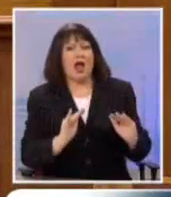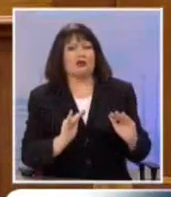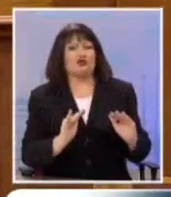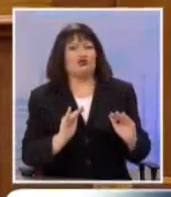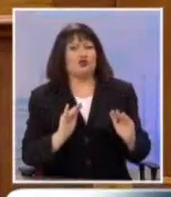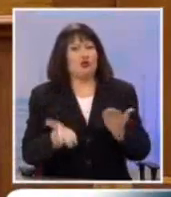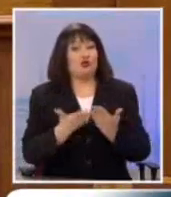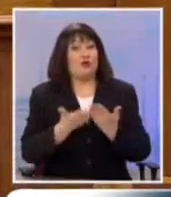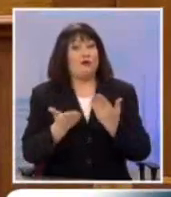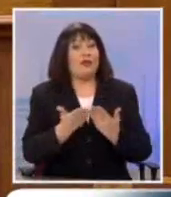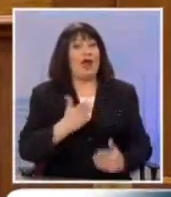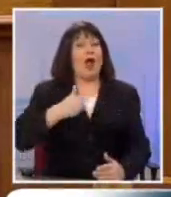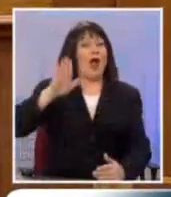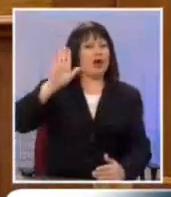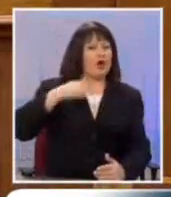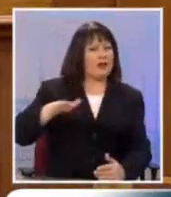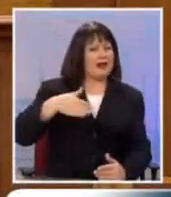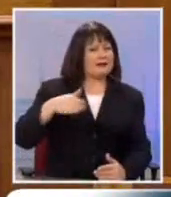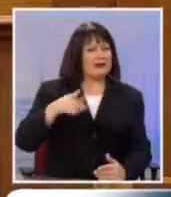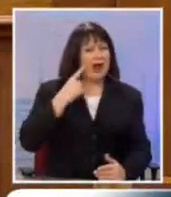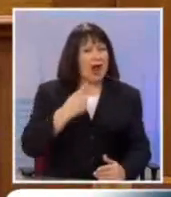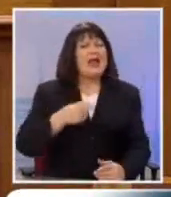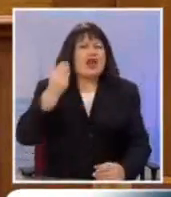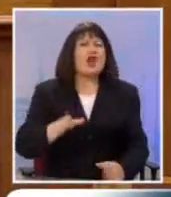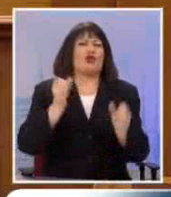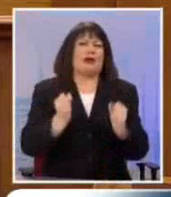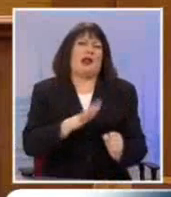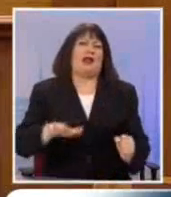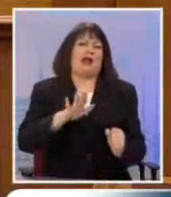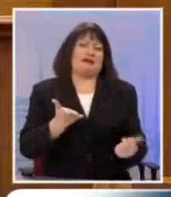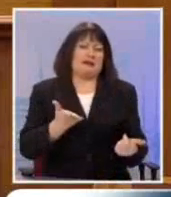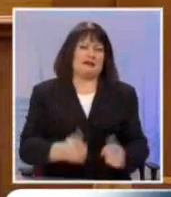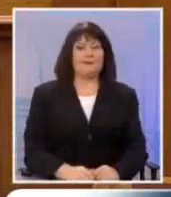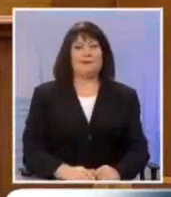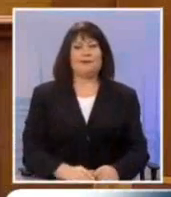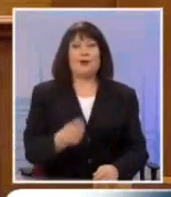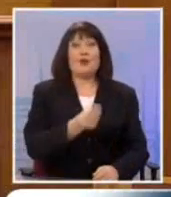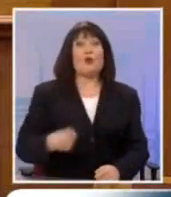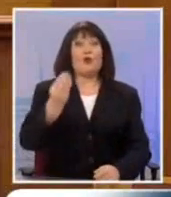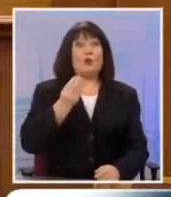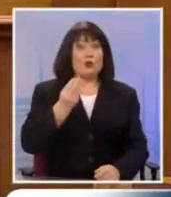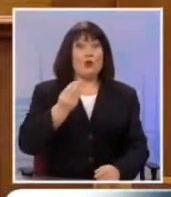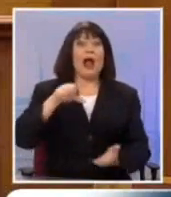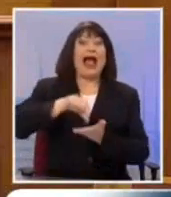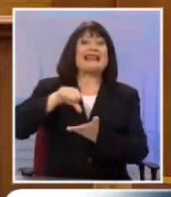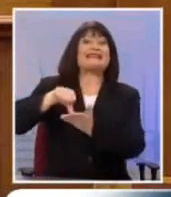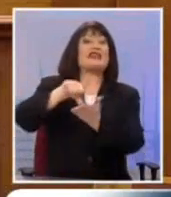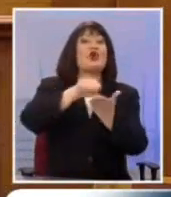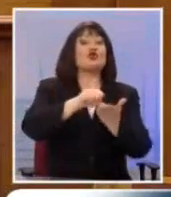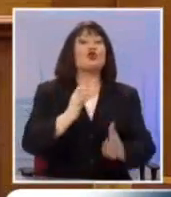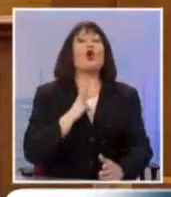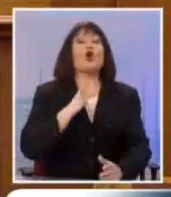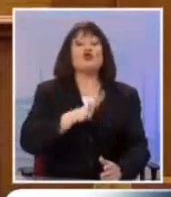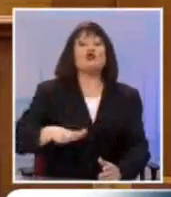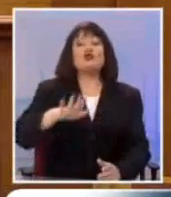ταΐζεις με ακροδεξιές κορώνες. Πάνω απ' όλα όμως, αυτός ο κόσμος του αστισμού δεν έχει απαντήσει